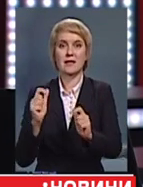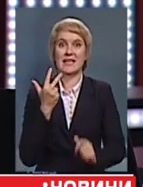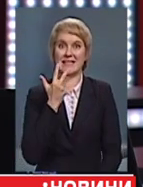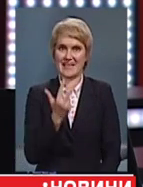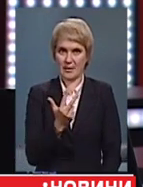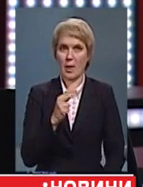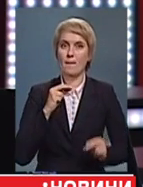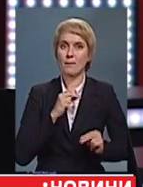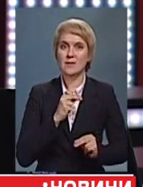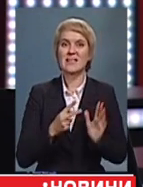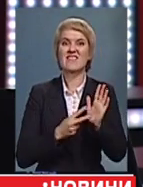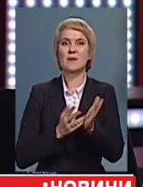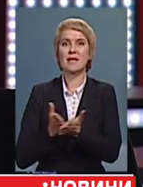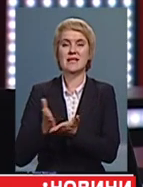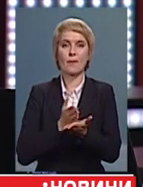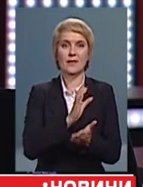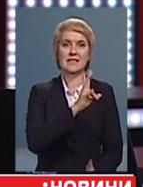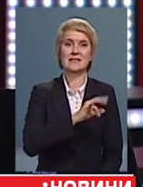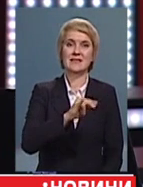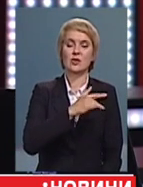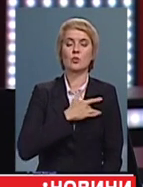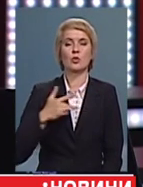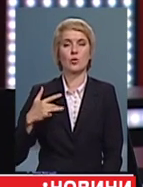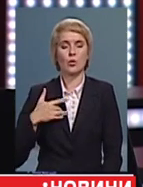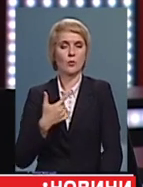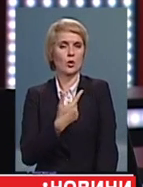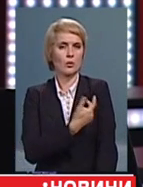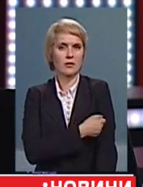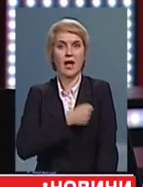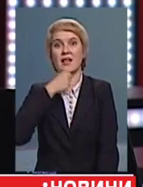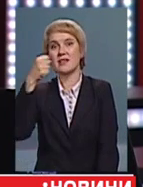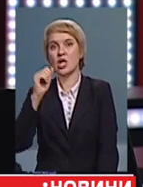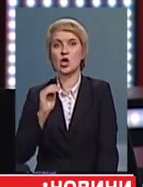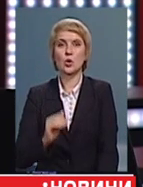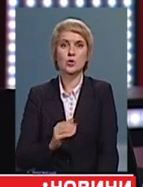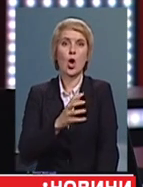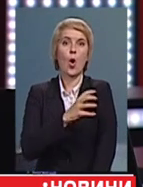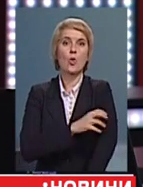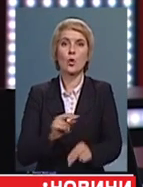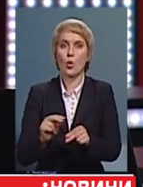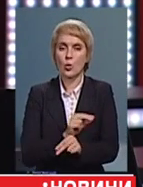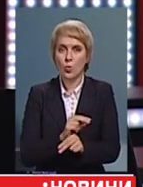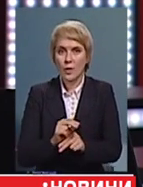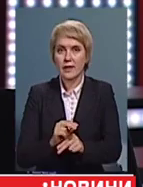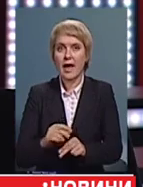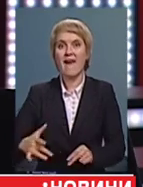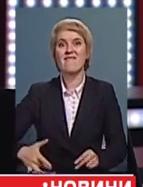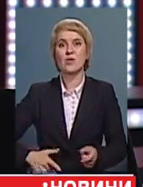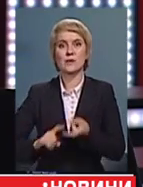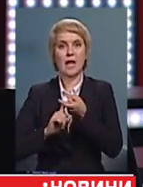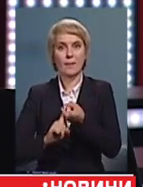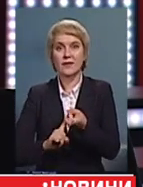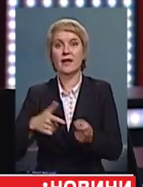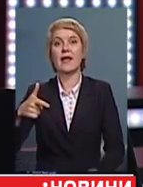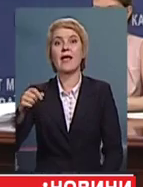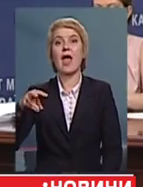Це СНІД, туберкульоз, імунопрофілактика, дитяча та доросла онкологія, вірусний гепатит та гемофілія. За